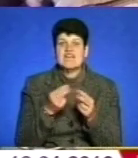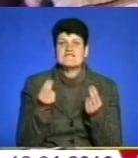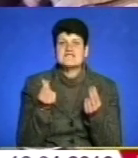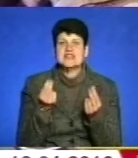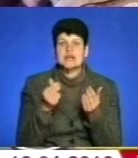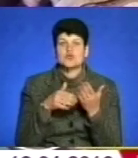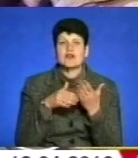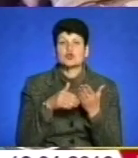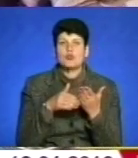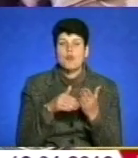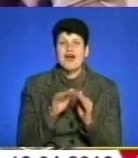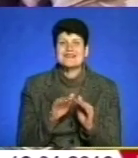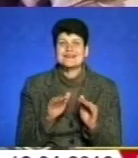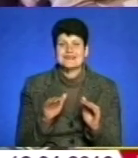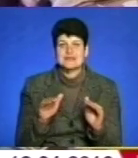фінансова допомога дітям